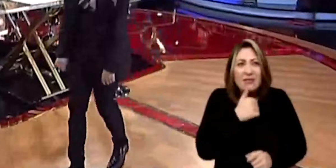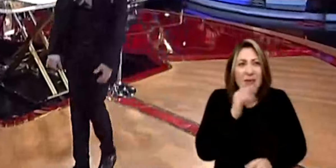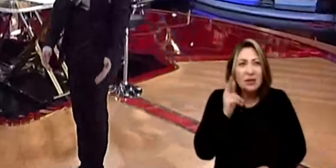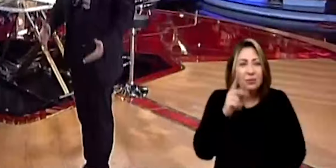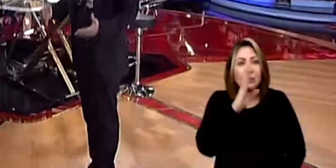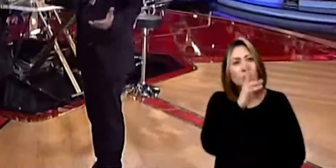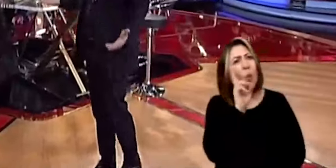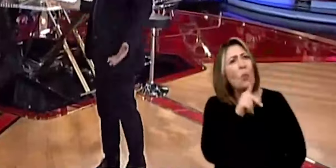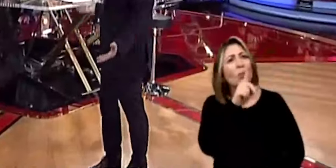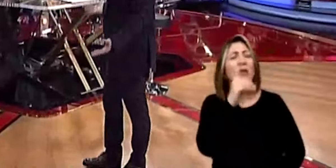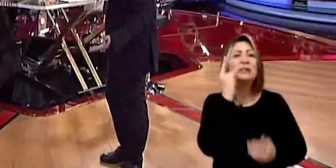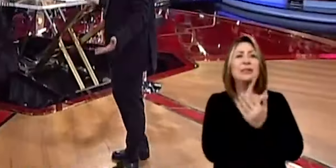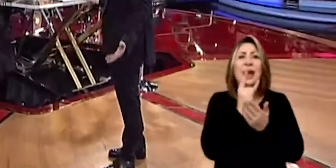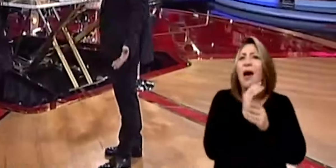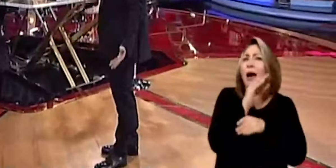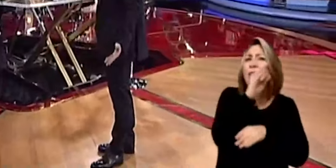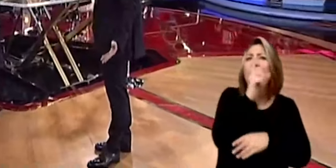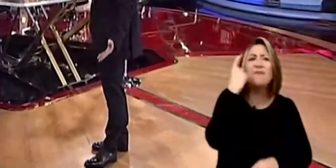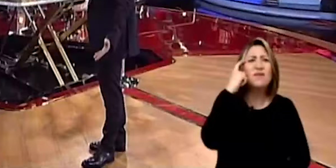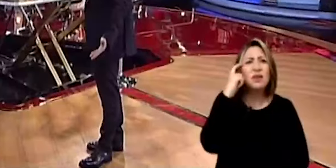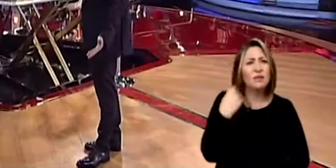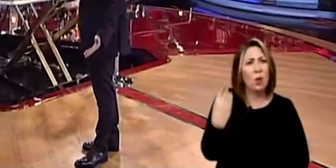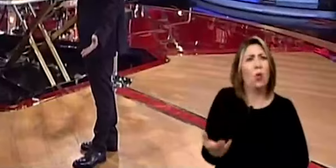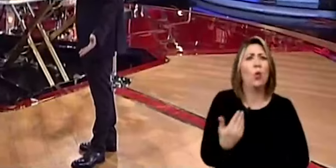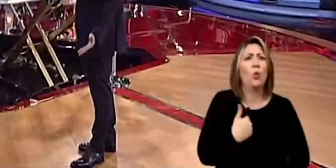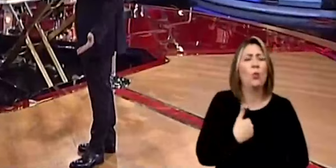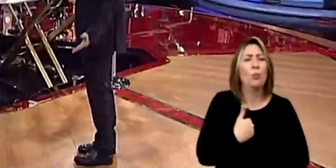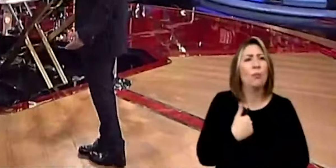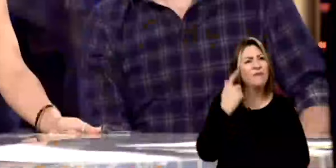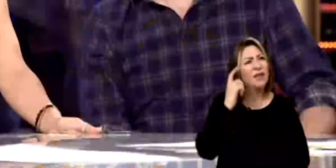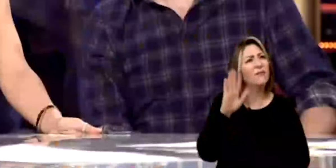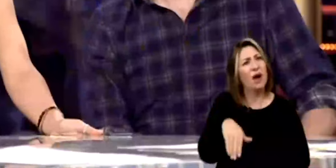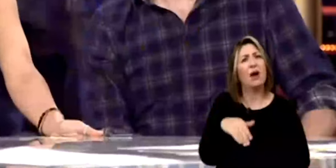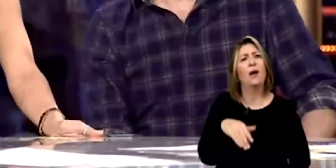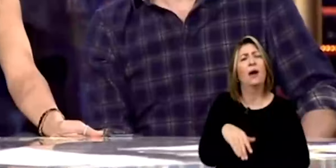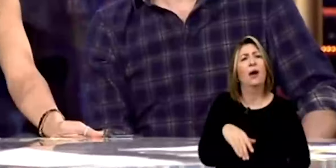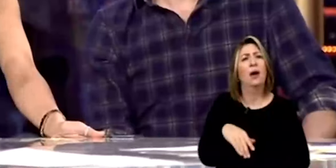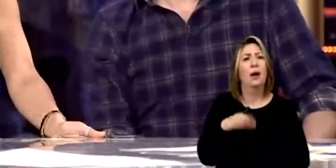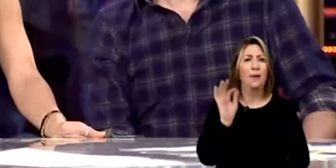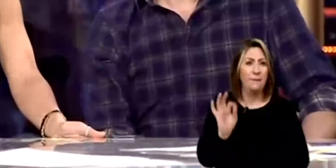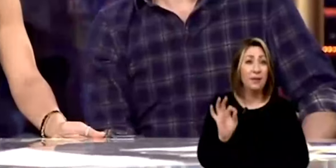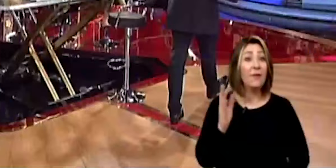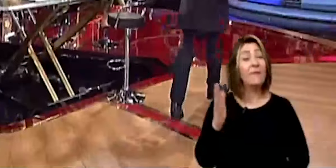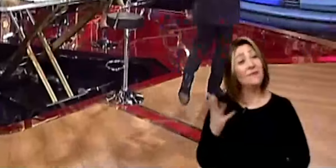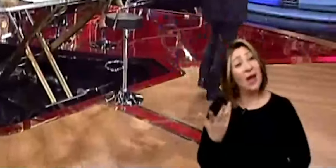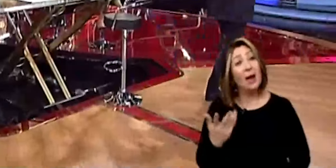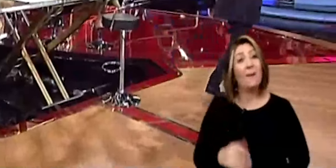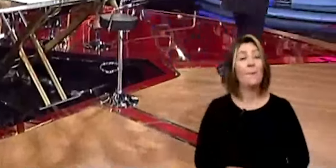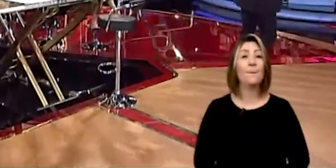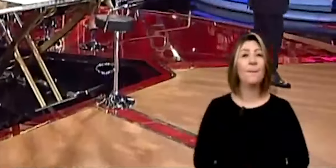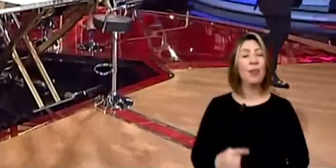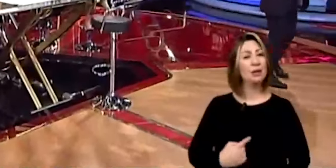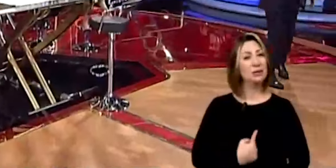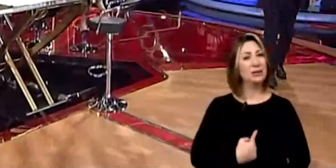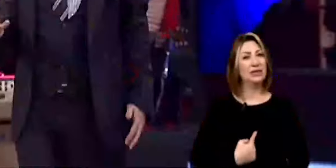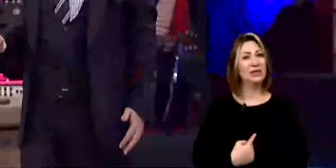görüyorum. Mesela aynen. Bu adamların cinsel hayatıyla ilgili bir fikir yürütebiliyorum. Evet, fikriniz olabiliyor. Fikrin olabilir. Evet. Ya da mesela